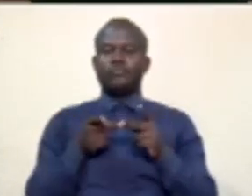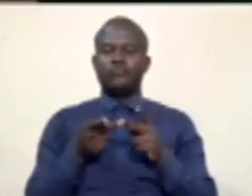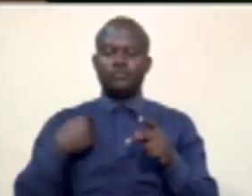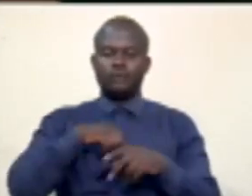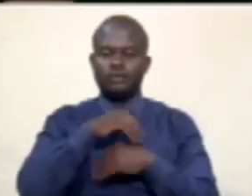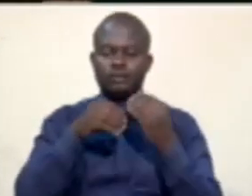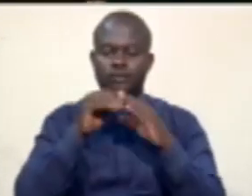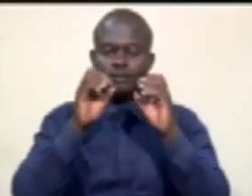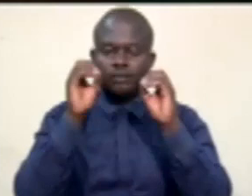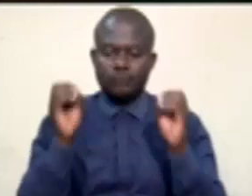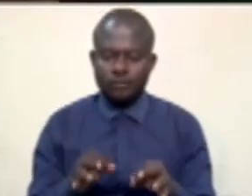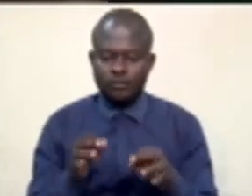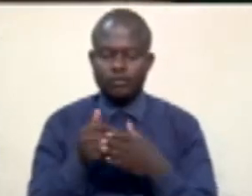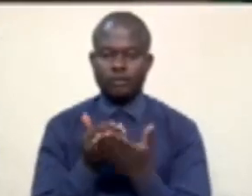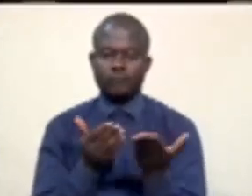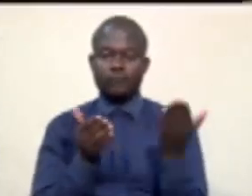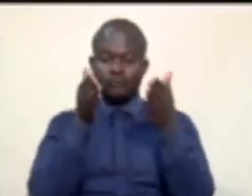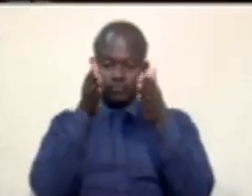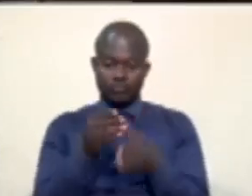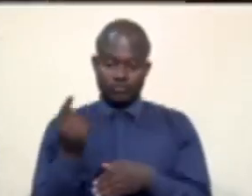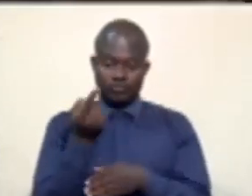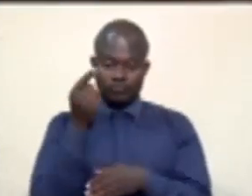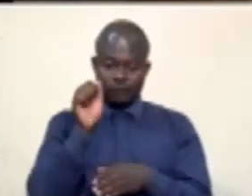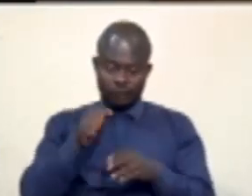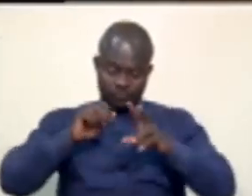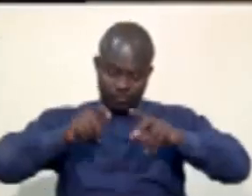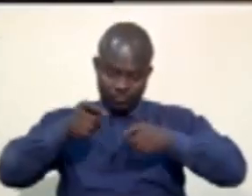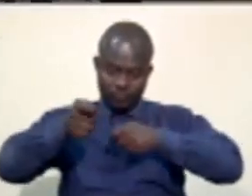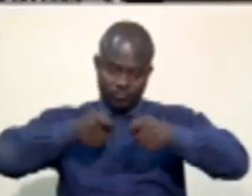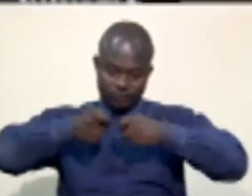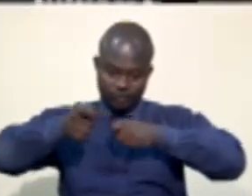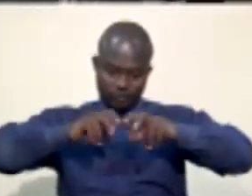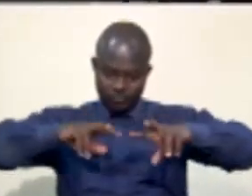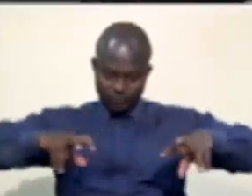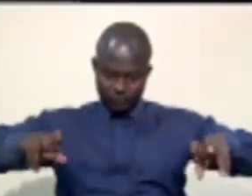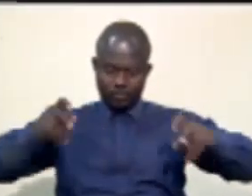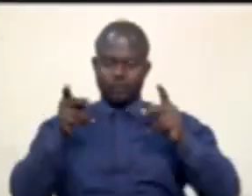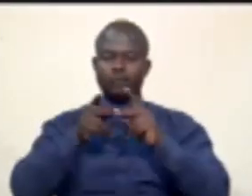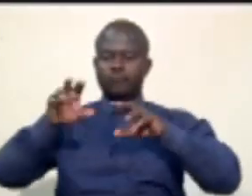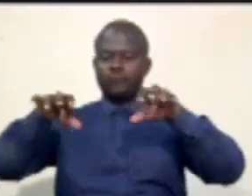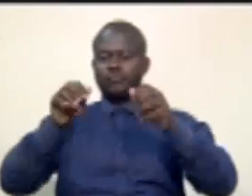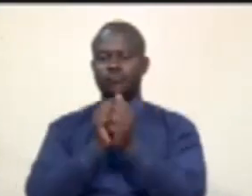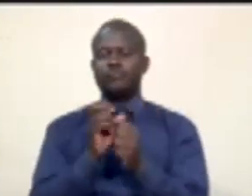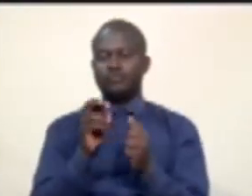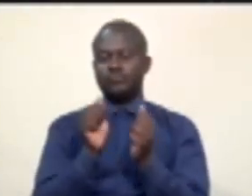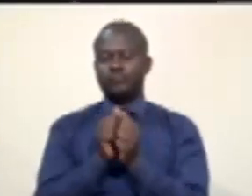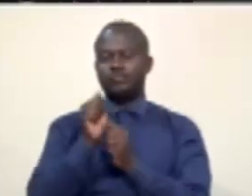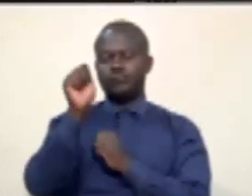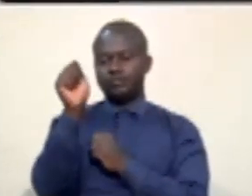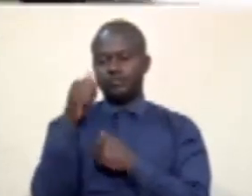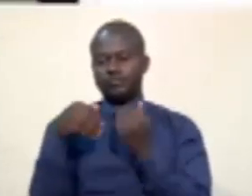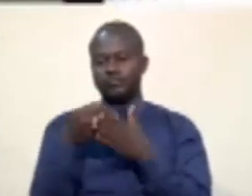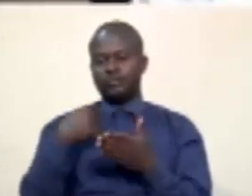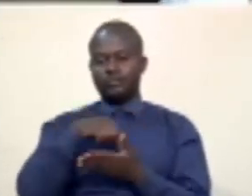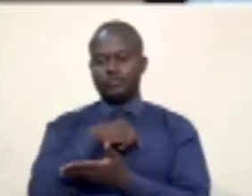biro cyangwa se uri muri cya cyumba uri umuntu umwe ukabasha gukontrola zone zigera kuri 10 cyangwa kuri 15 kindi nuko twagiye dufatanya